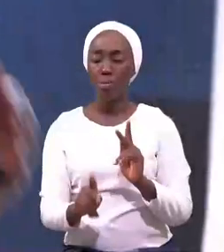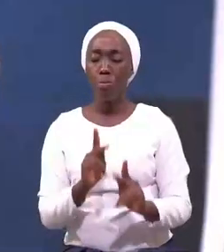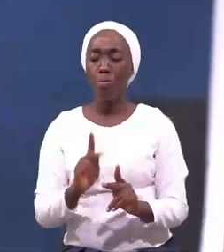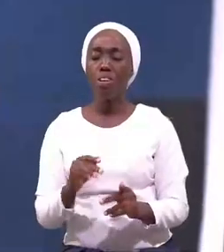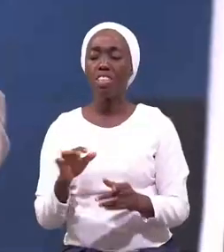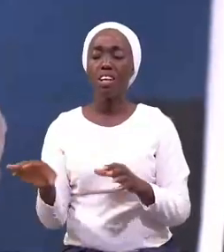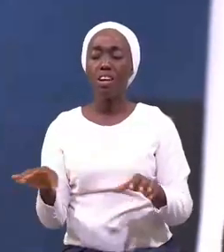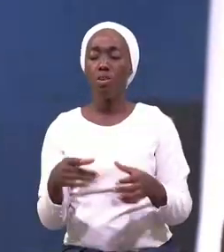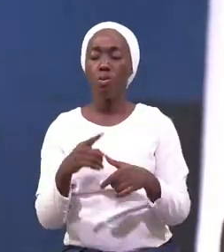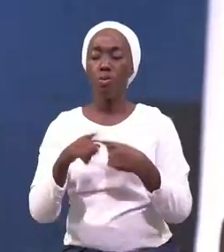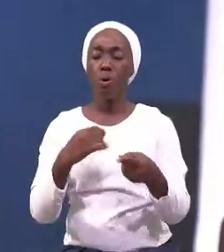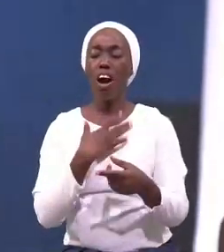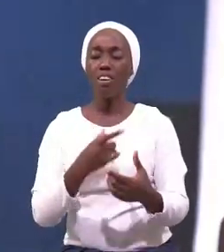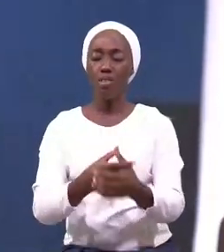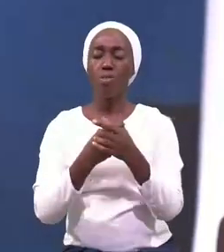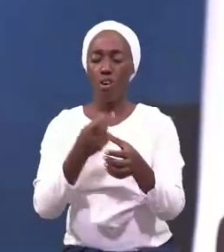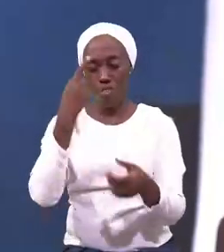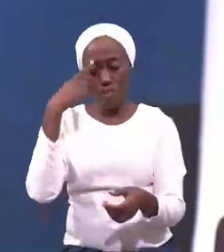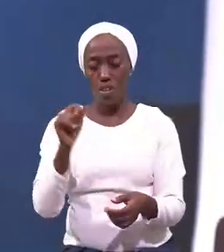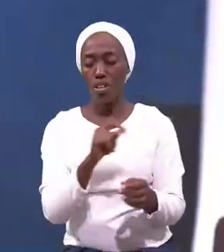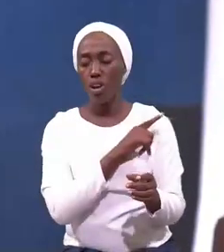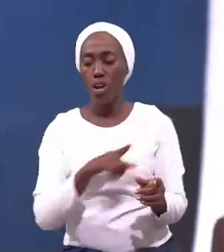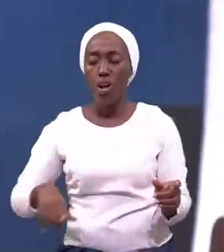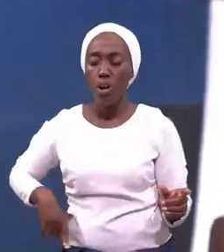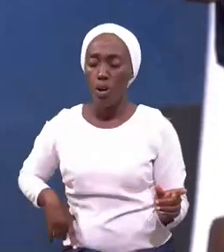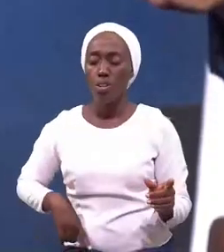ceux qui iront et courront pour le Seigneur,